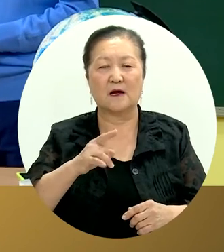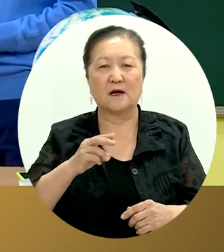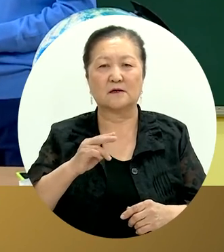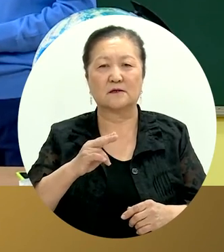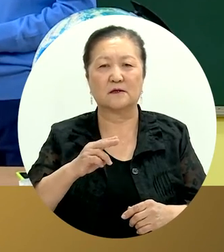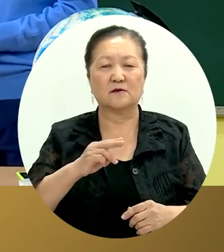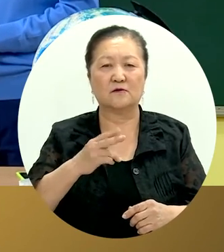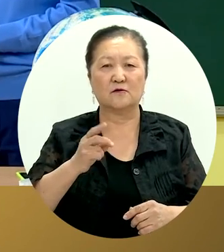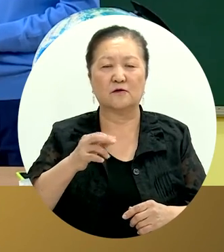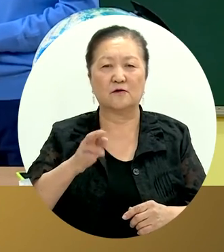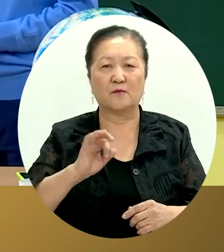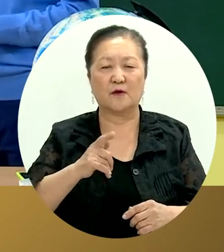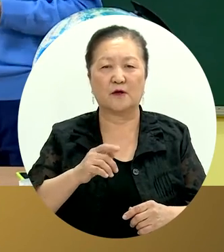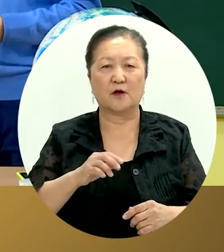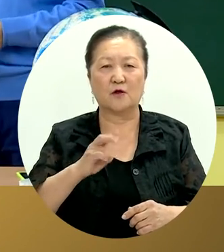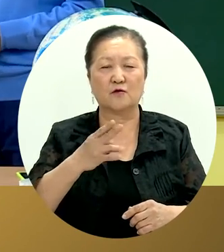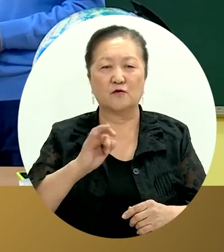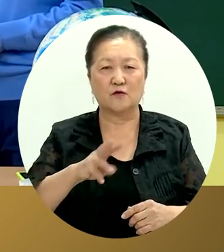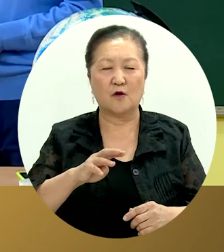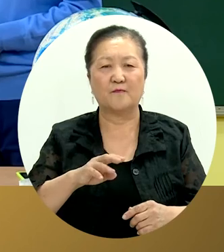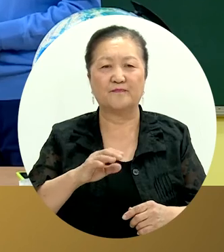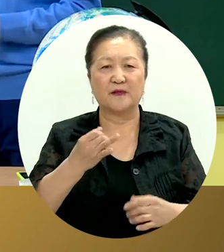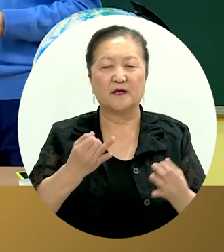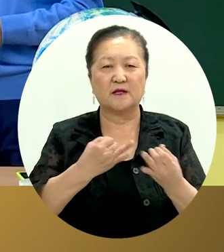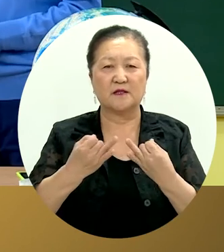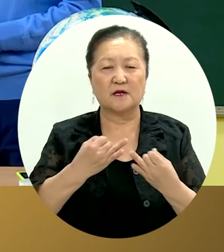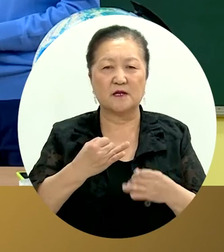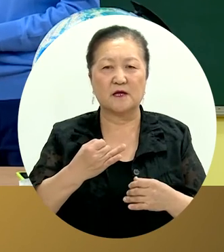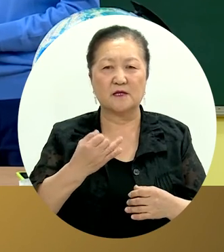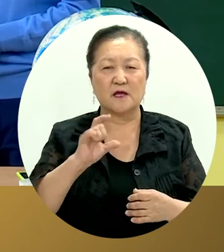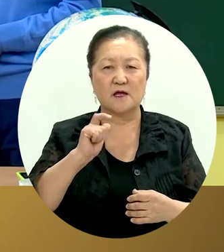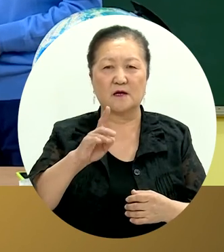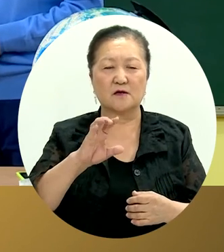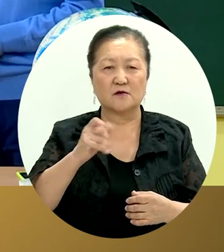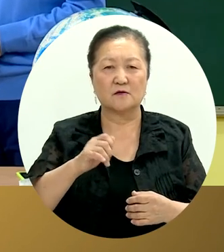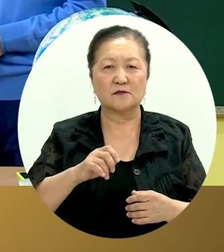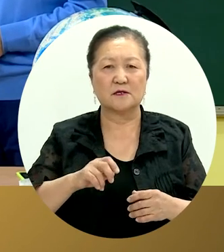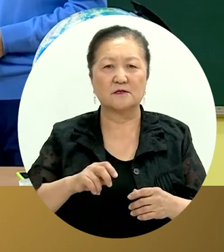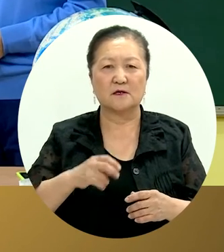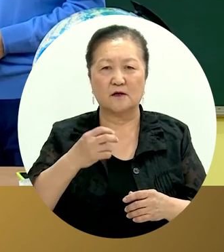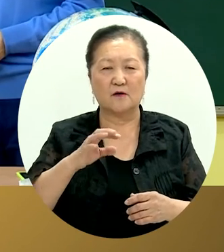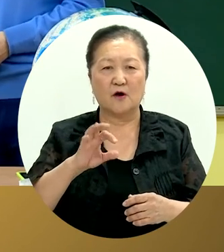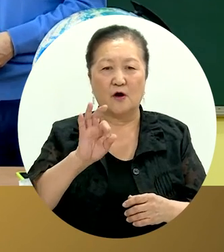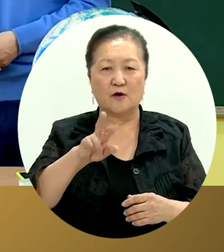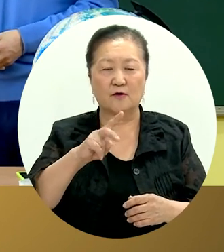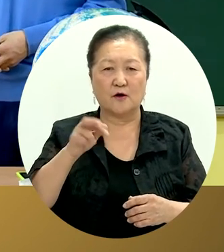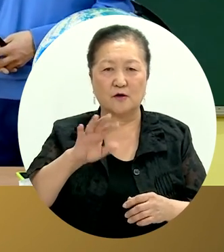хотуудын цаг агаарт нөлөөлдөг болохыг ном, интернет их сурвалжаас олоод тэгээд судалж үзээрэй.